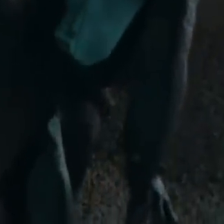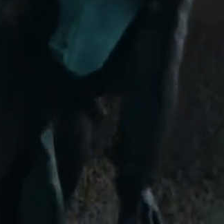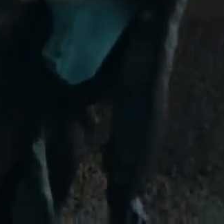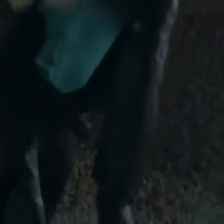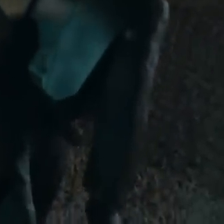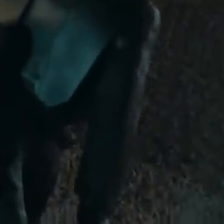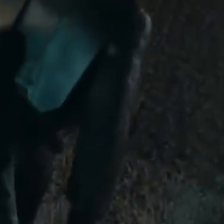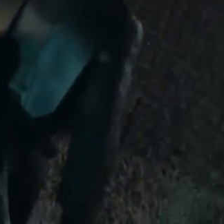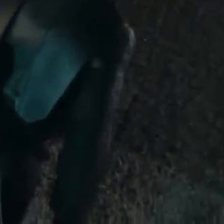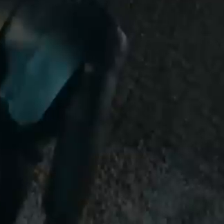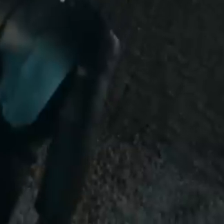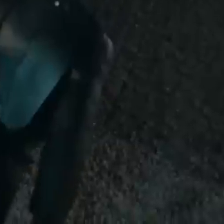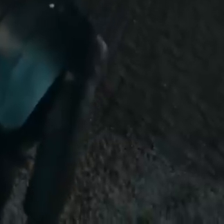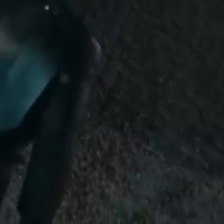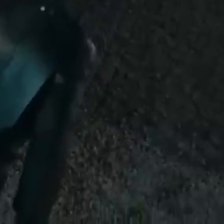durabilmişler.